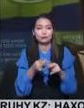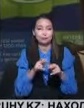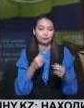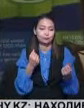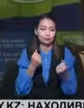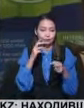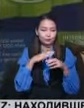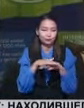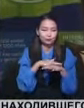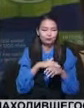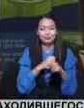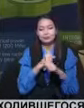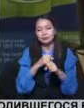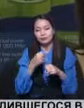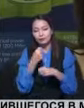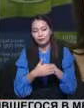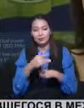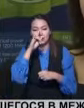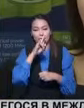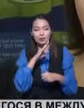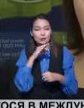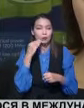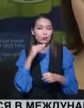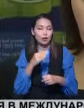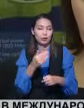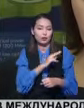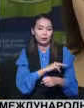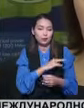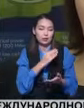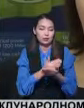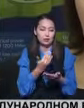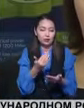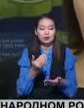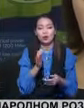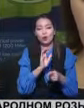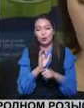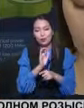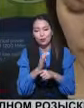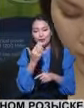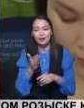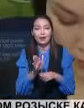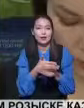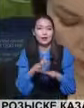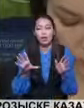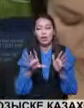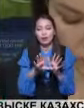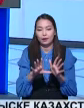Кроме того, гидростанции. У Казахстана есть потенциал в этой сфере, а также в области транспортировки и распределения энергии.